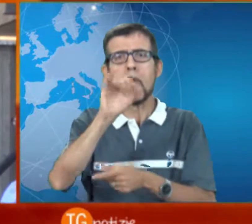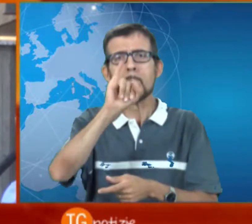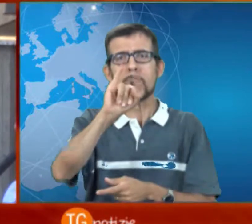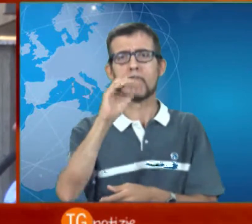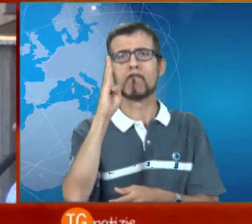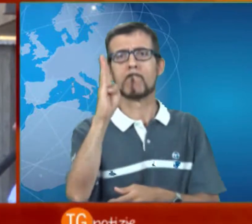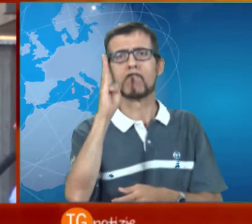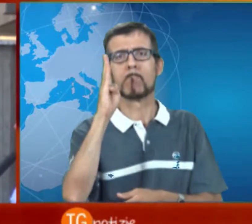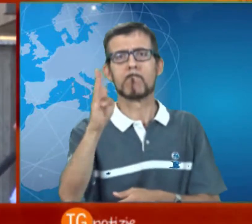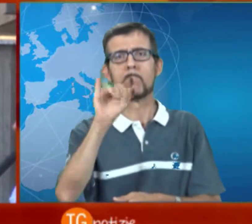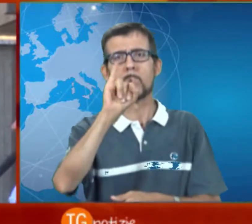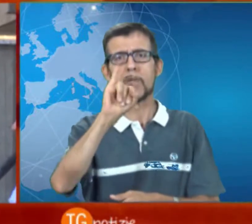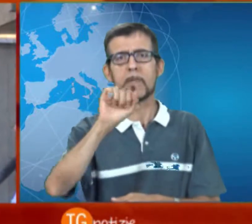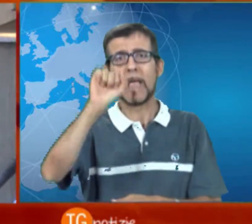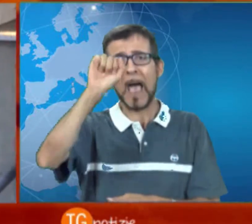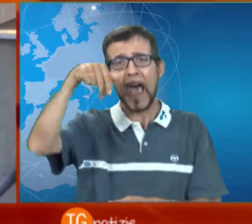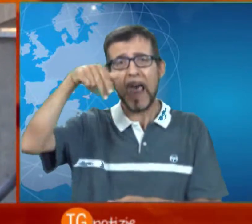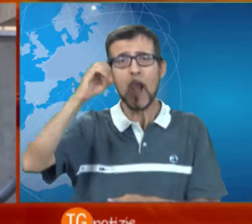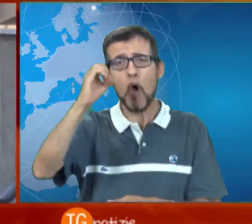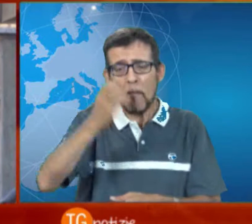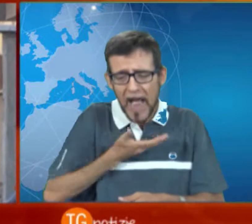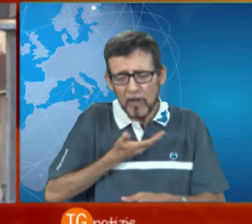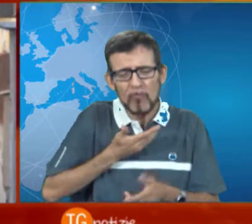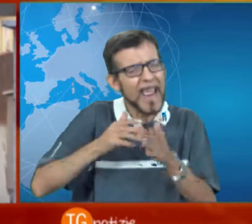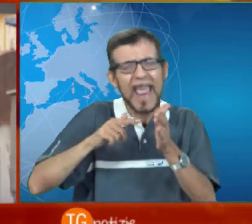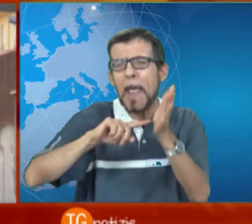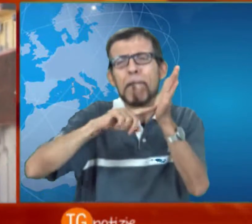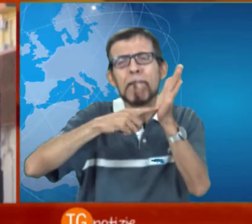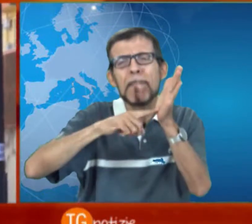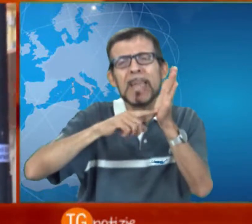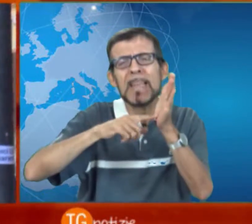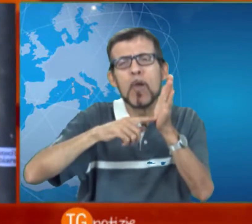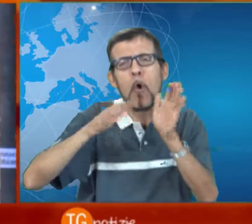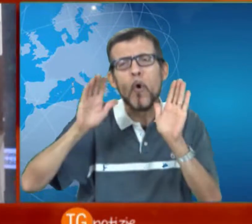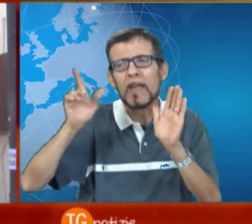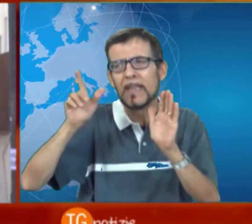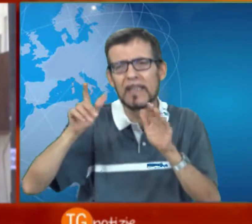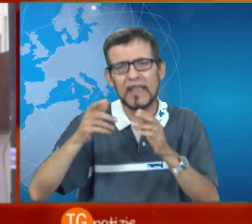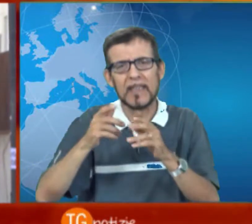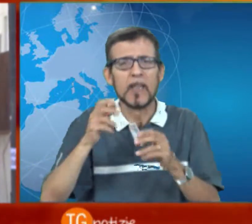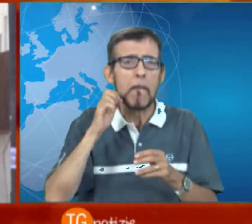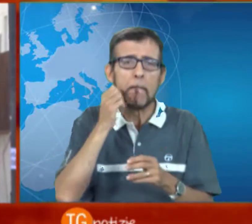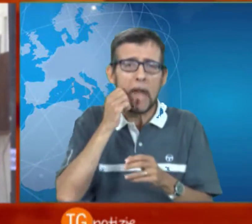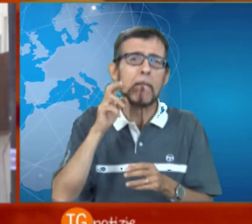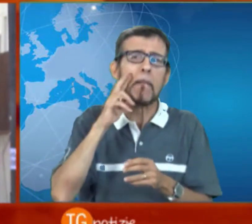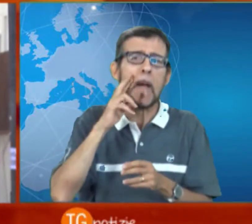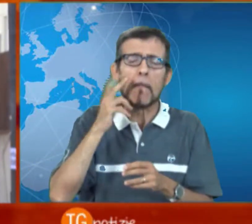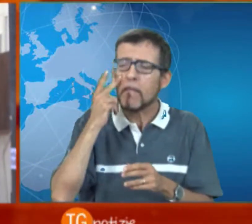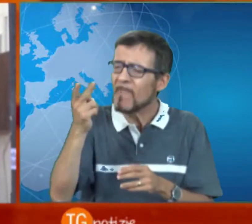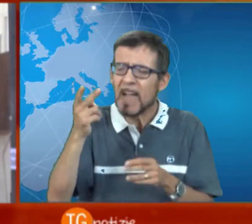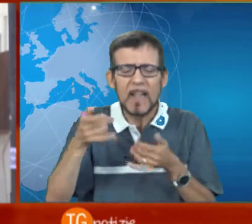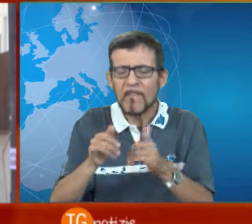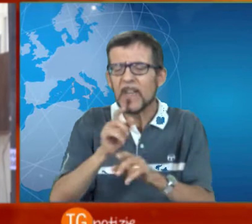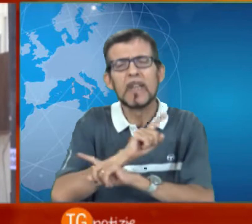gravissima, e non per quello che accade a milioni di genitori ogni giorno da anni, che vedono i propri figli, anzi non vedono più i propri figli,